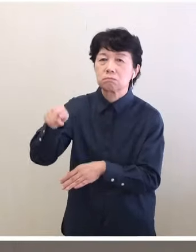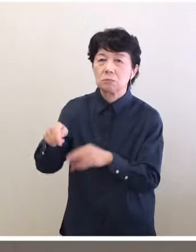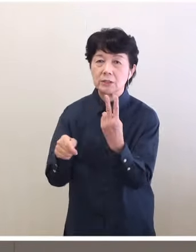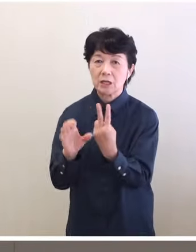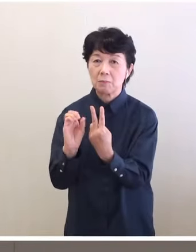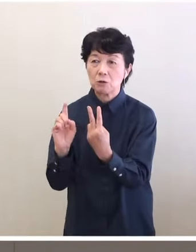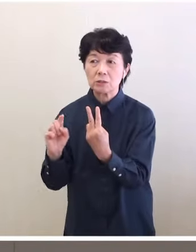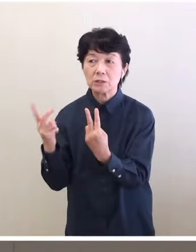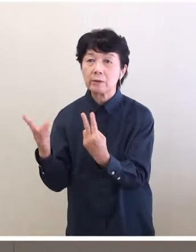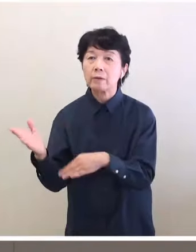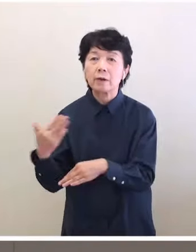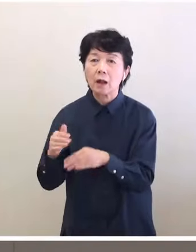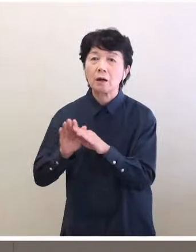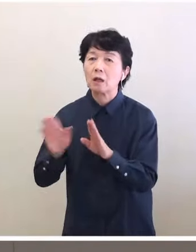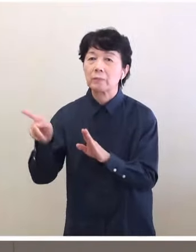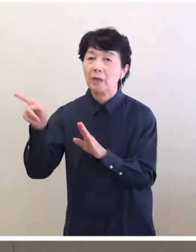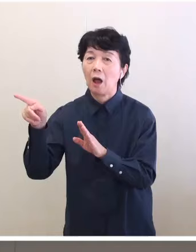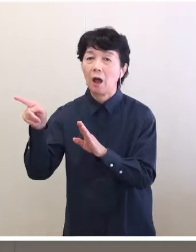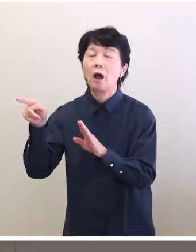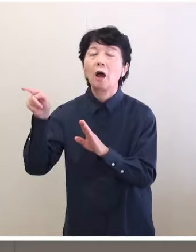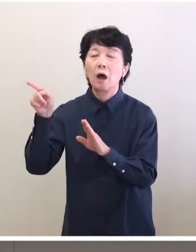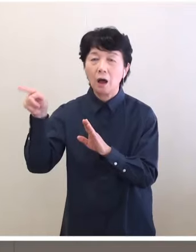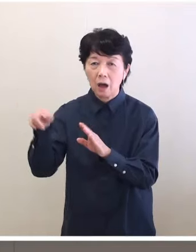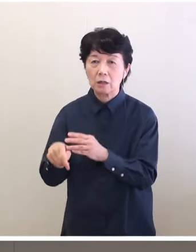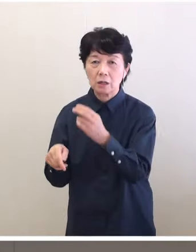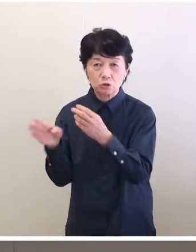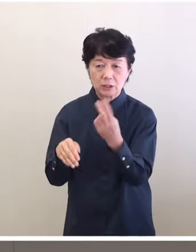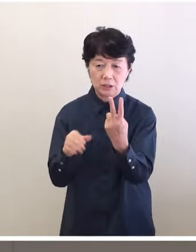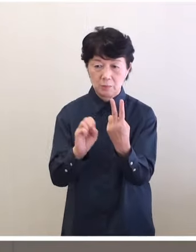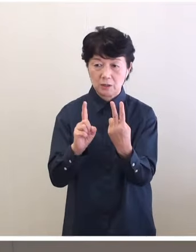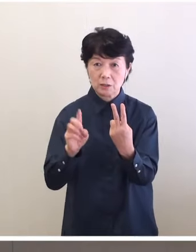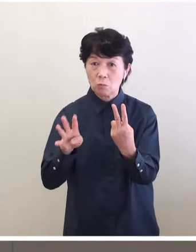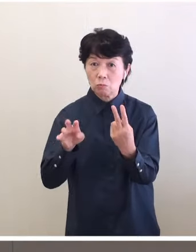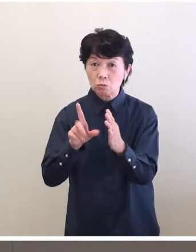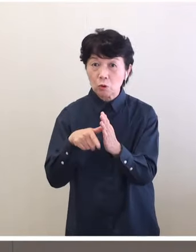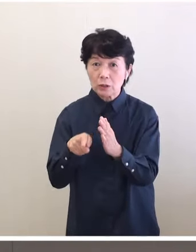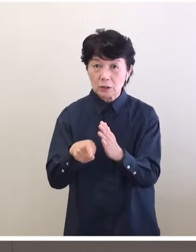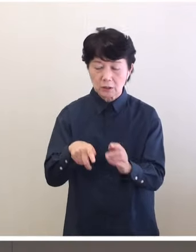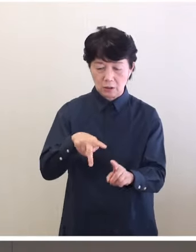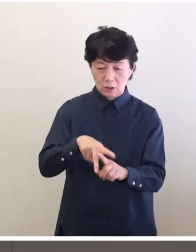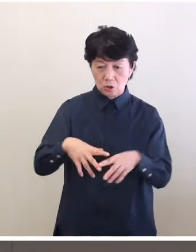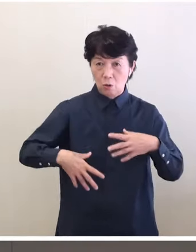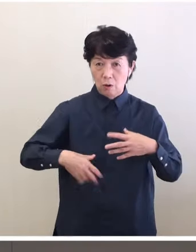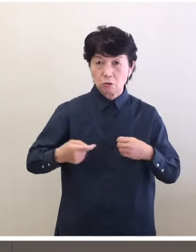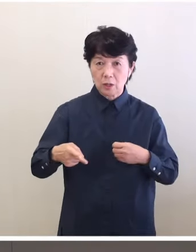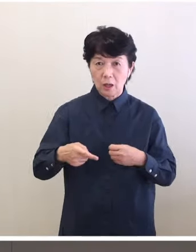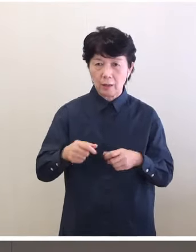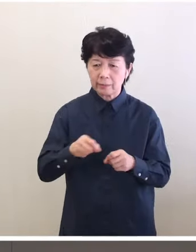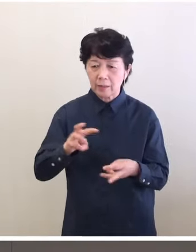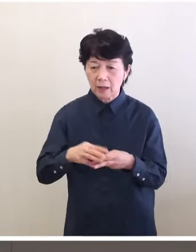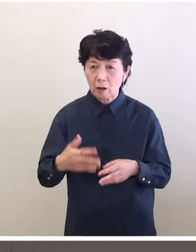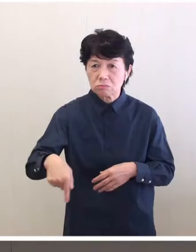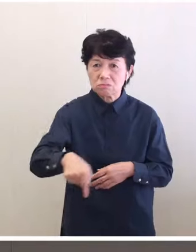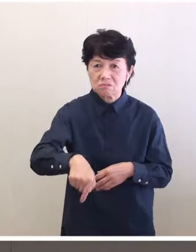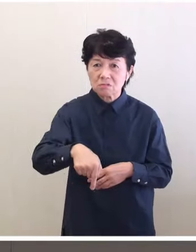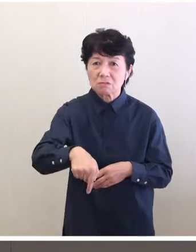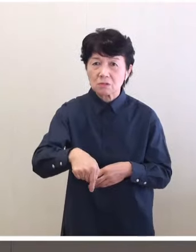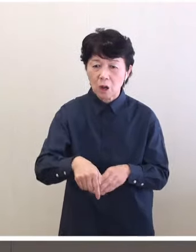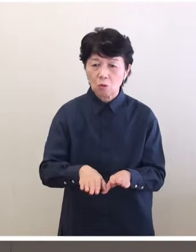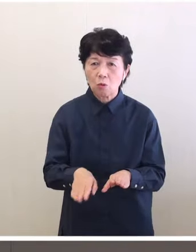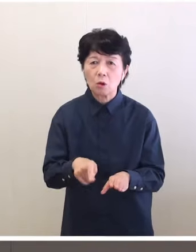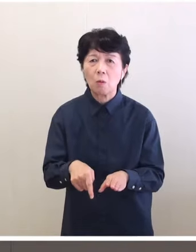年にスタートいたしましたが、2014年に長田区で 小学生の女子児童